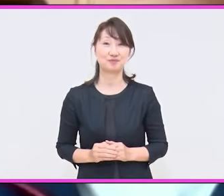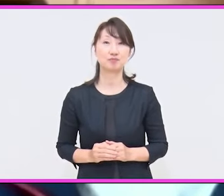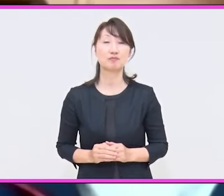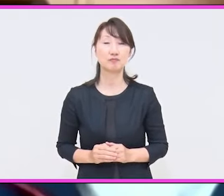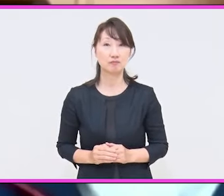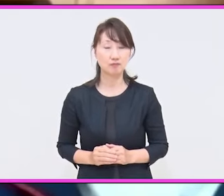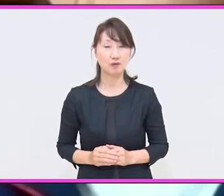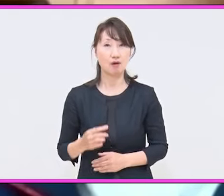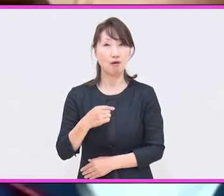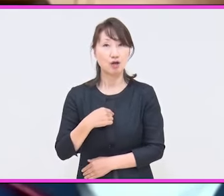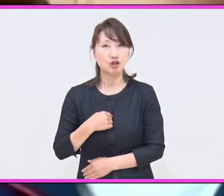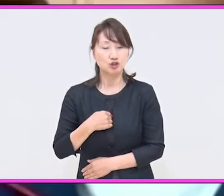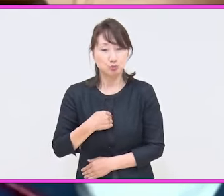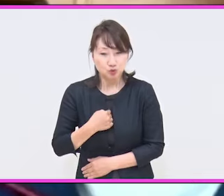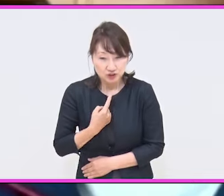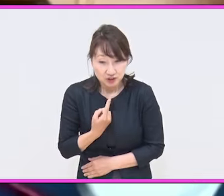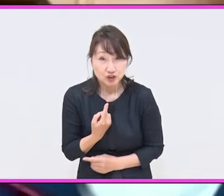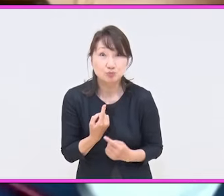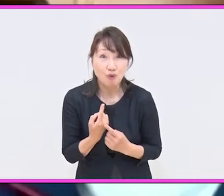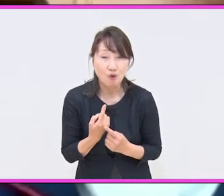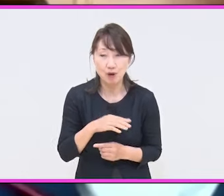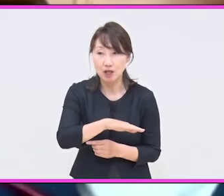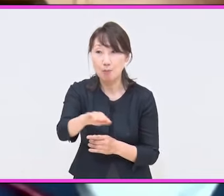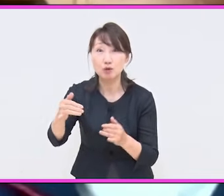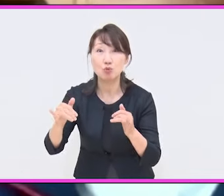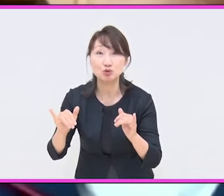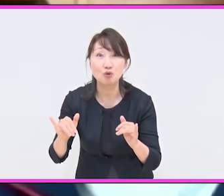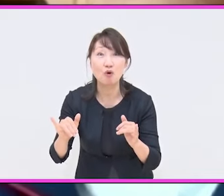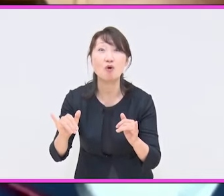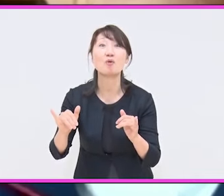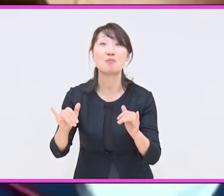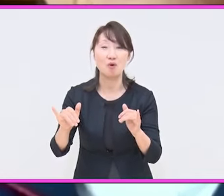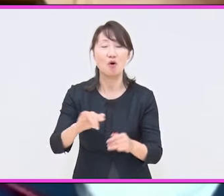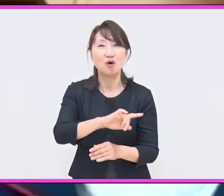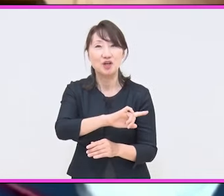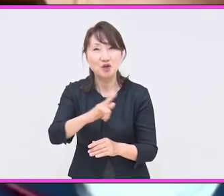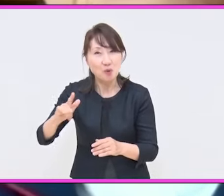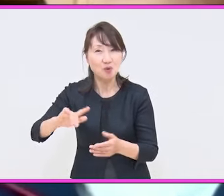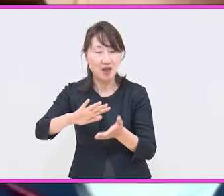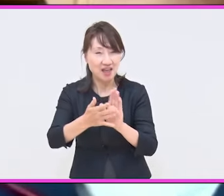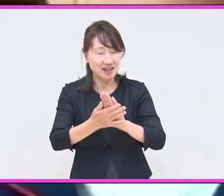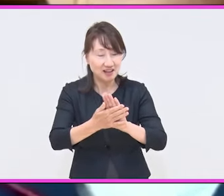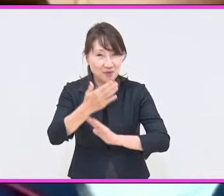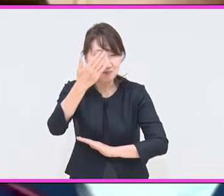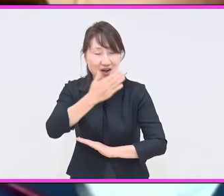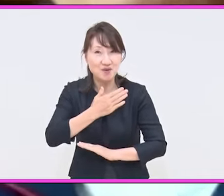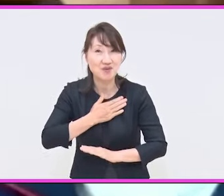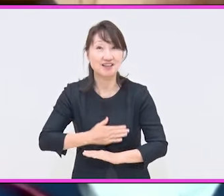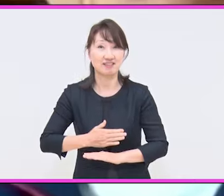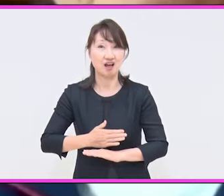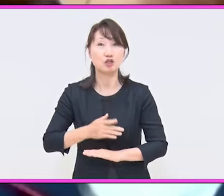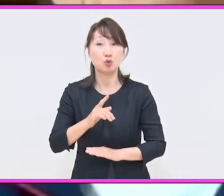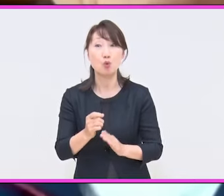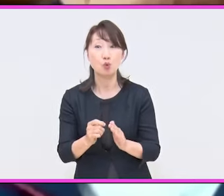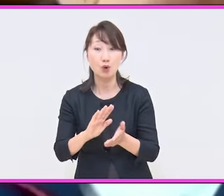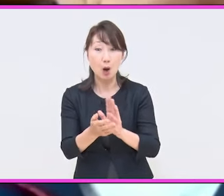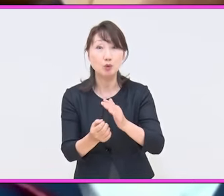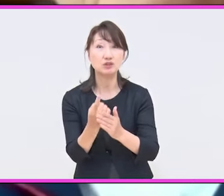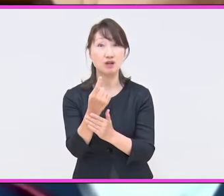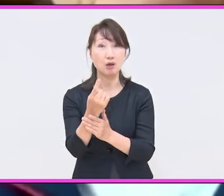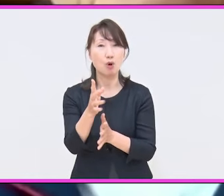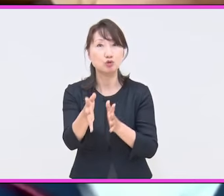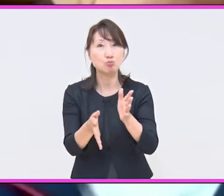ご自身もそして周りもたくさんのことを気づいて変化があった、それをきっかけをくれるのがスポーツなんだなとお話を聞い